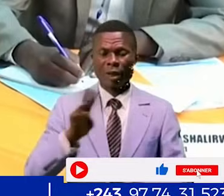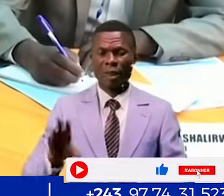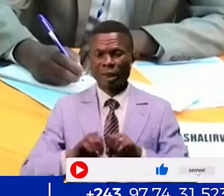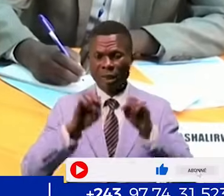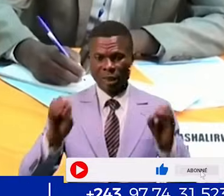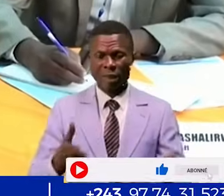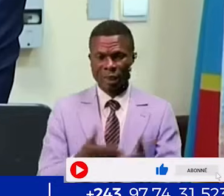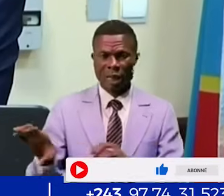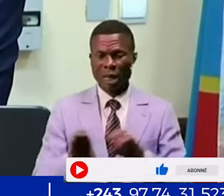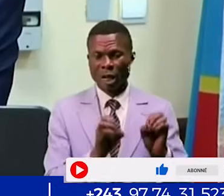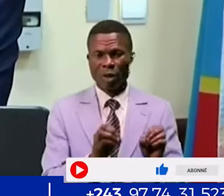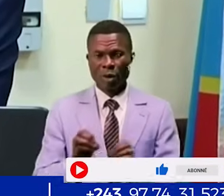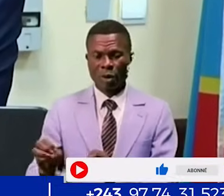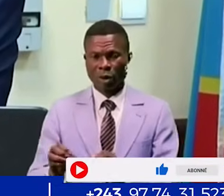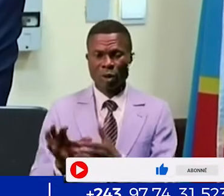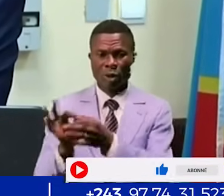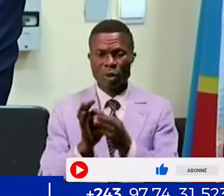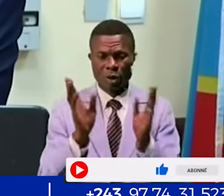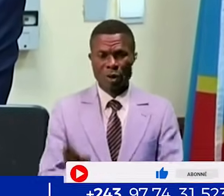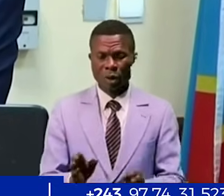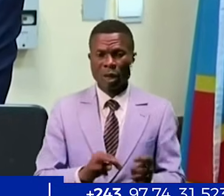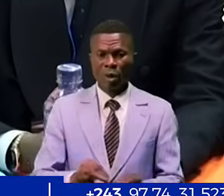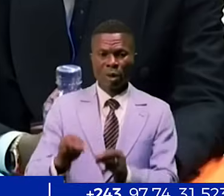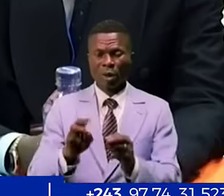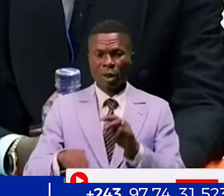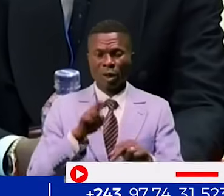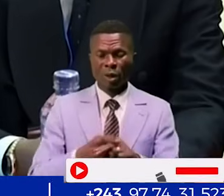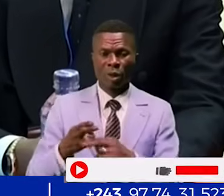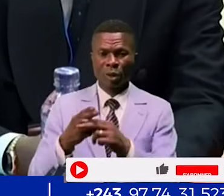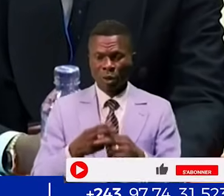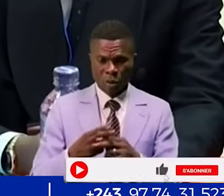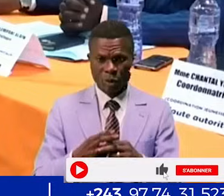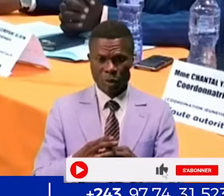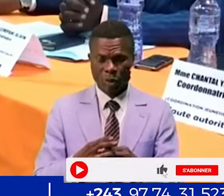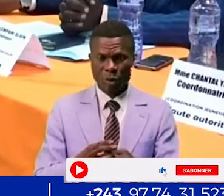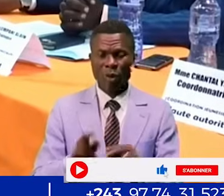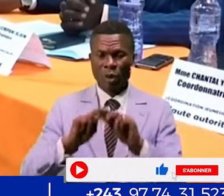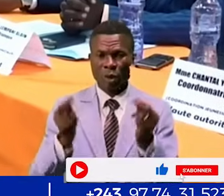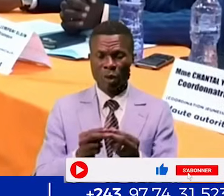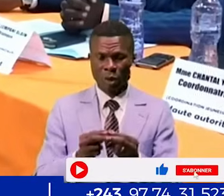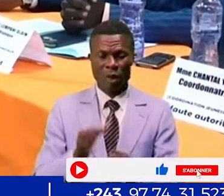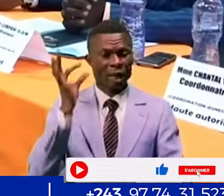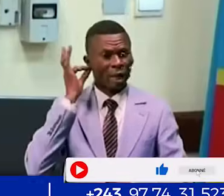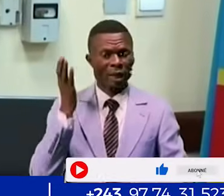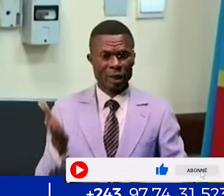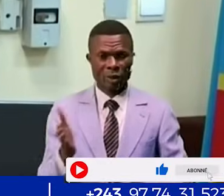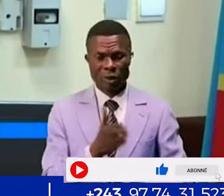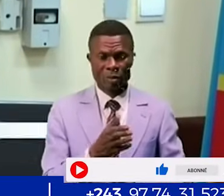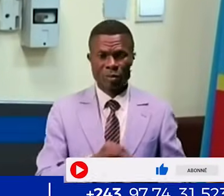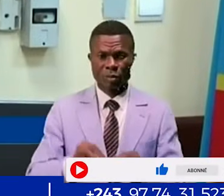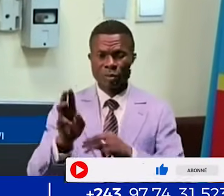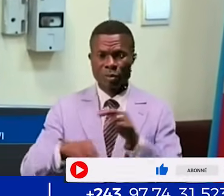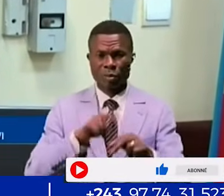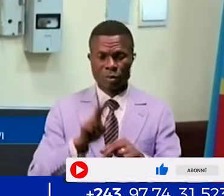2250. Activité organisée par la coordination des mécanismes nationaux de suivi de l'accord cadre d'Addis Abeba. Le